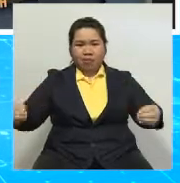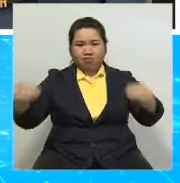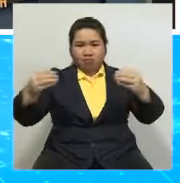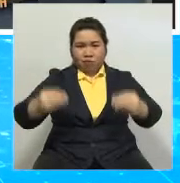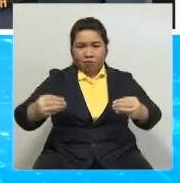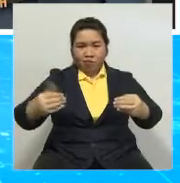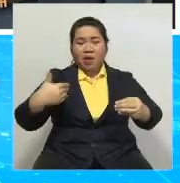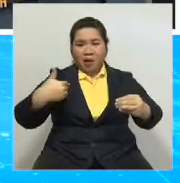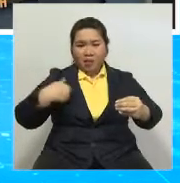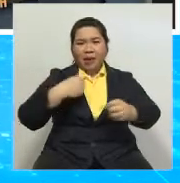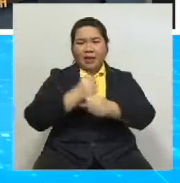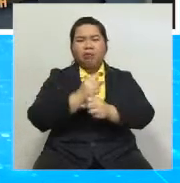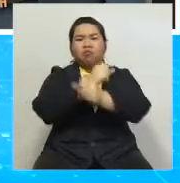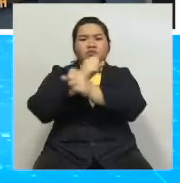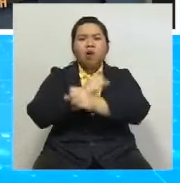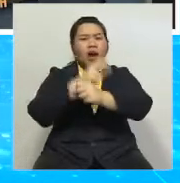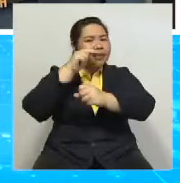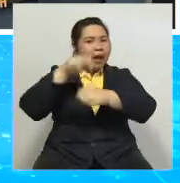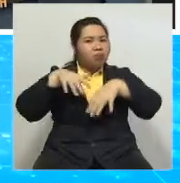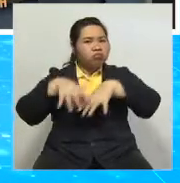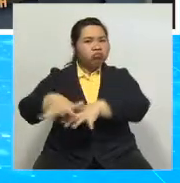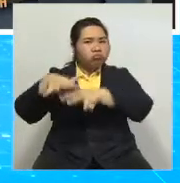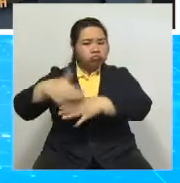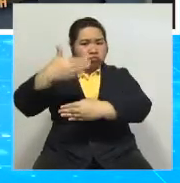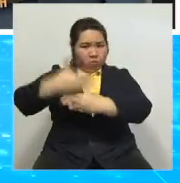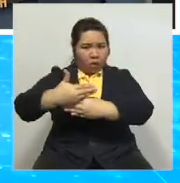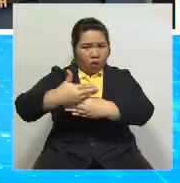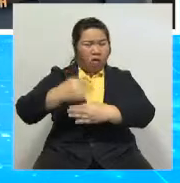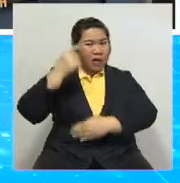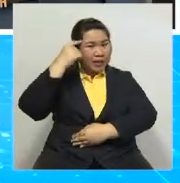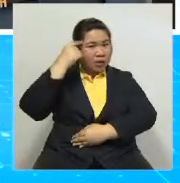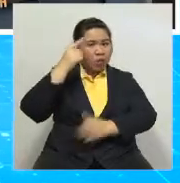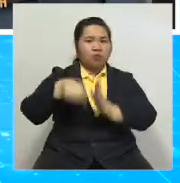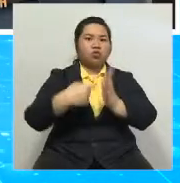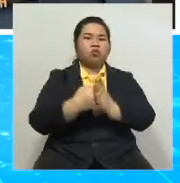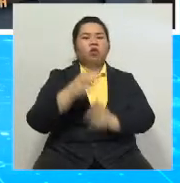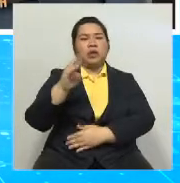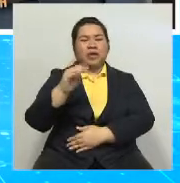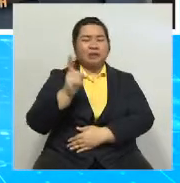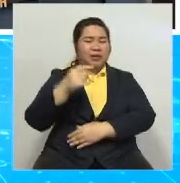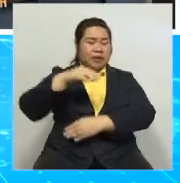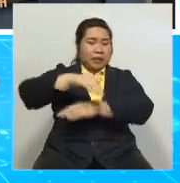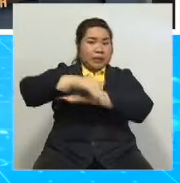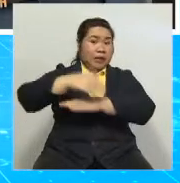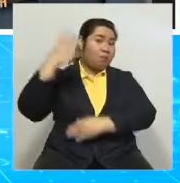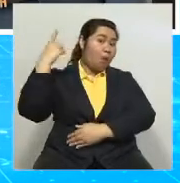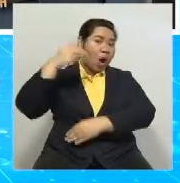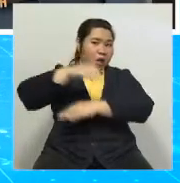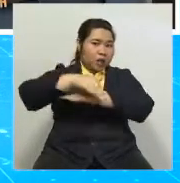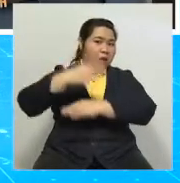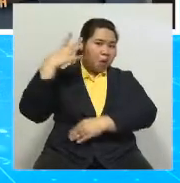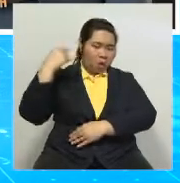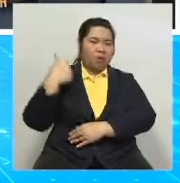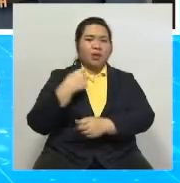ที่จะชะลอน้ำนะครับคิดว่าไม่เกิน40ชั่วโมงนะครับตั้งแต่เมื่อวานเย็นนะตั้งแต่เมื่อวานเย็นนะครับก็จ